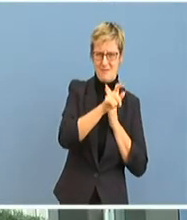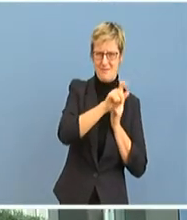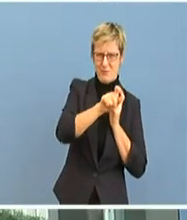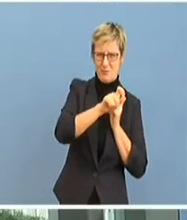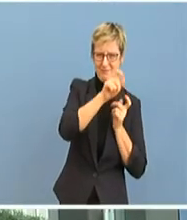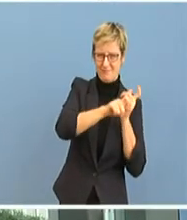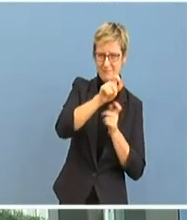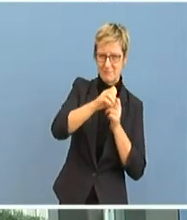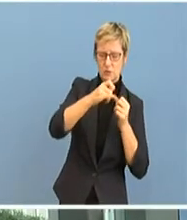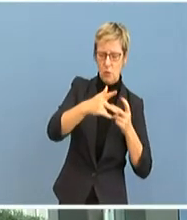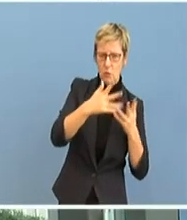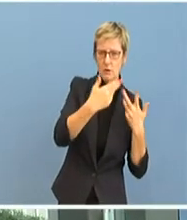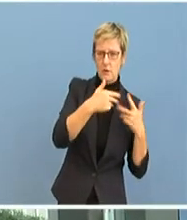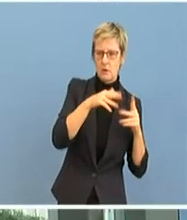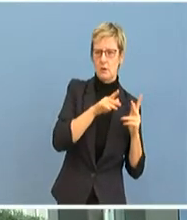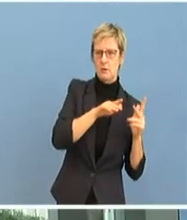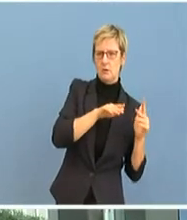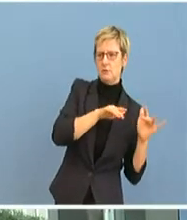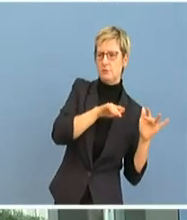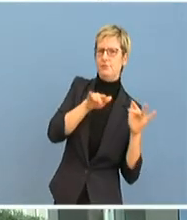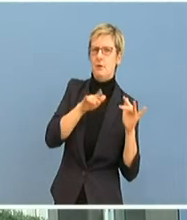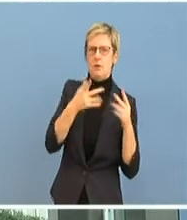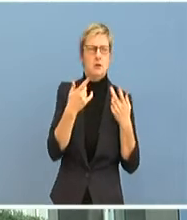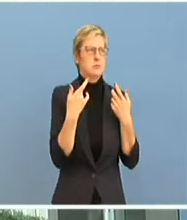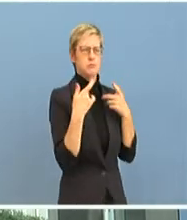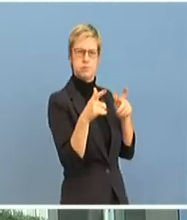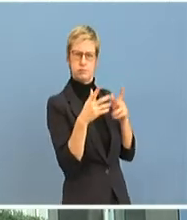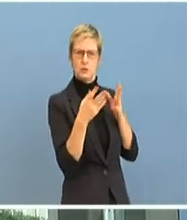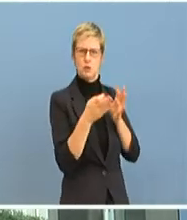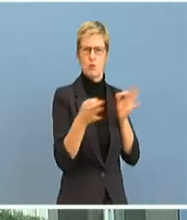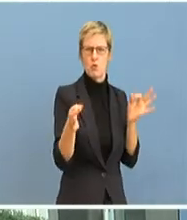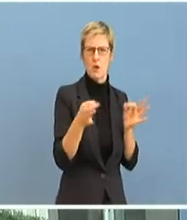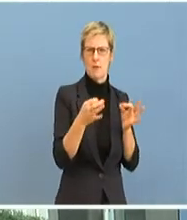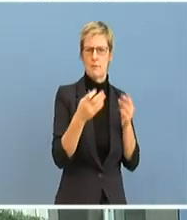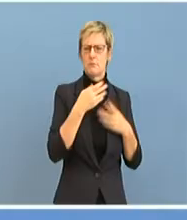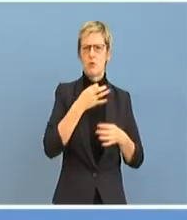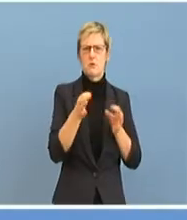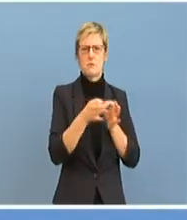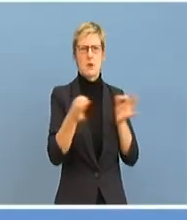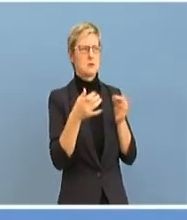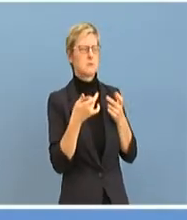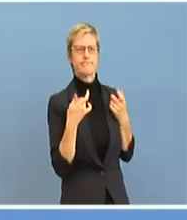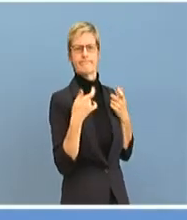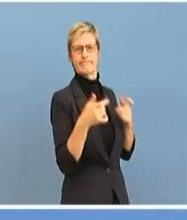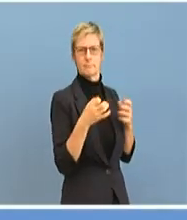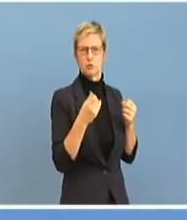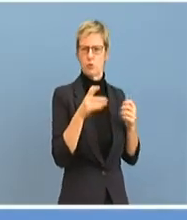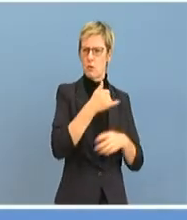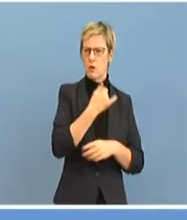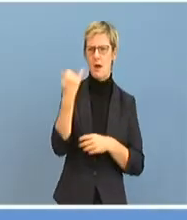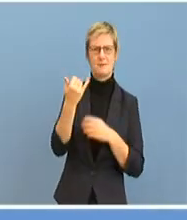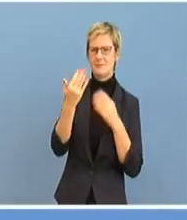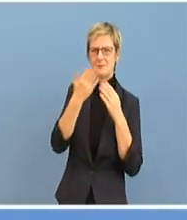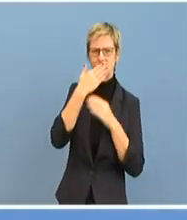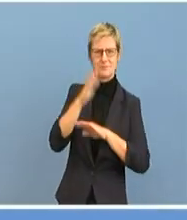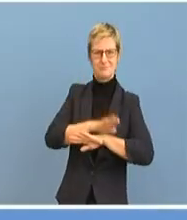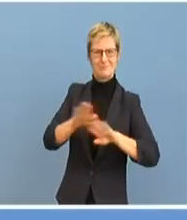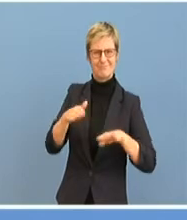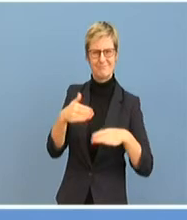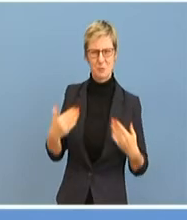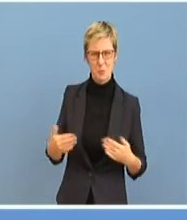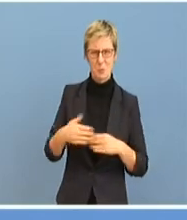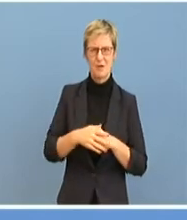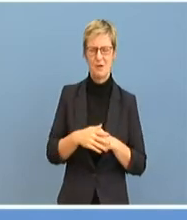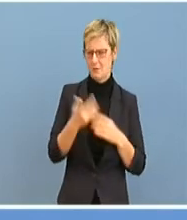Das sind Notfallmaßnahmen und unsere Konzentration in Bund und Ländern sollte dahin gehen, überall, wo es möglich